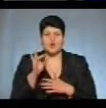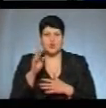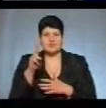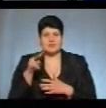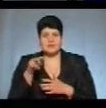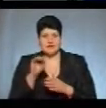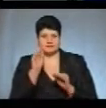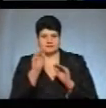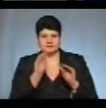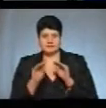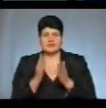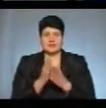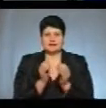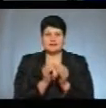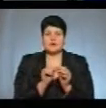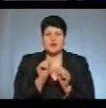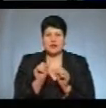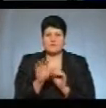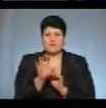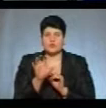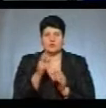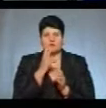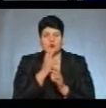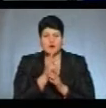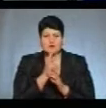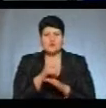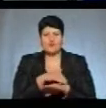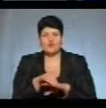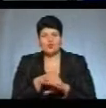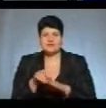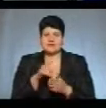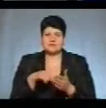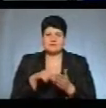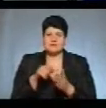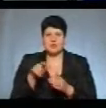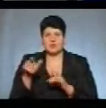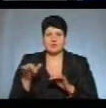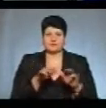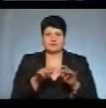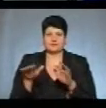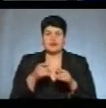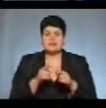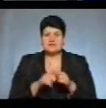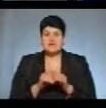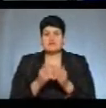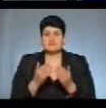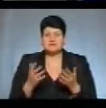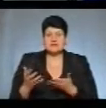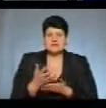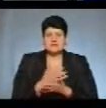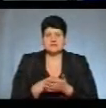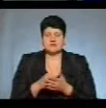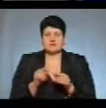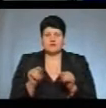експозиції представлені 10 окремих фото, на яких автор показує глядачеві вулиці, міста і людей у Русі. Ця виставка – зібрання робіт, створених